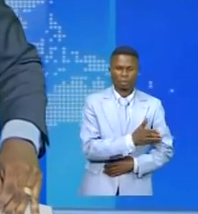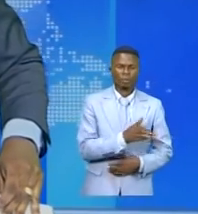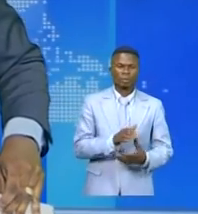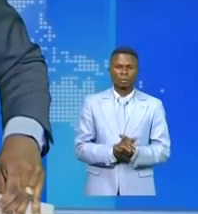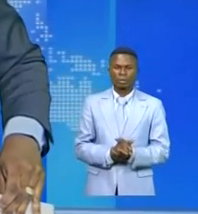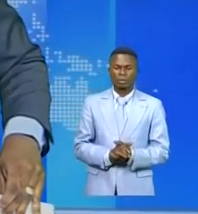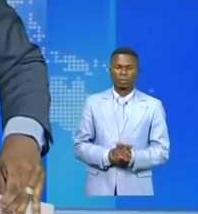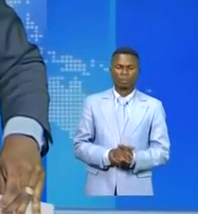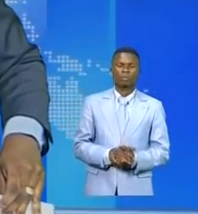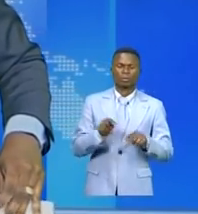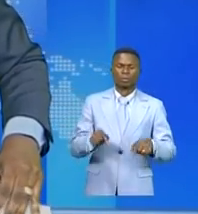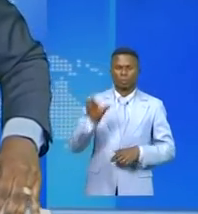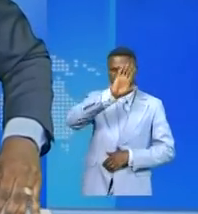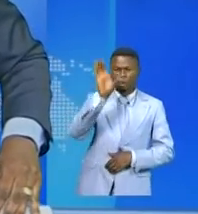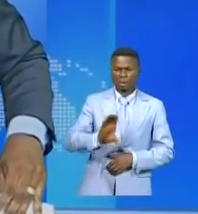D'une commune rurale